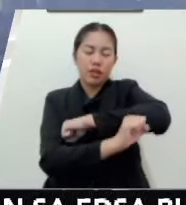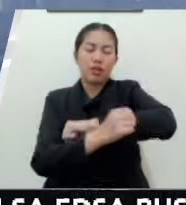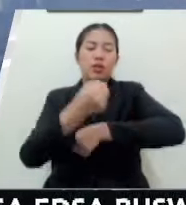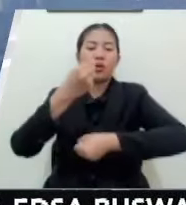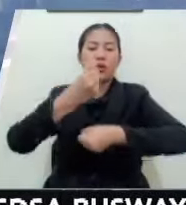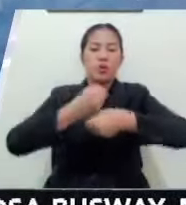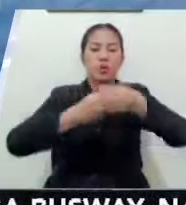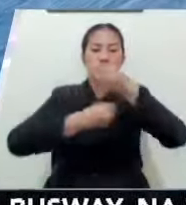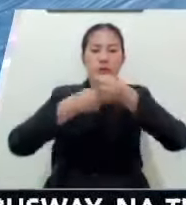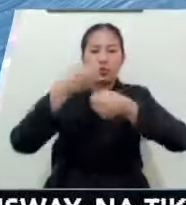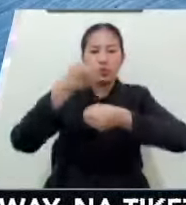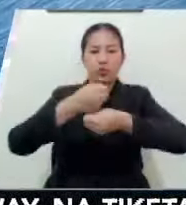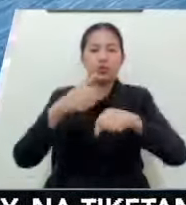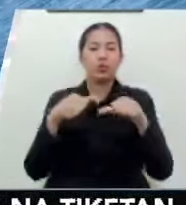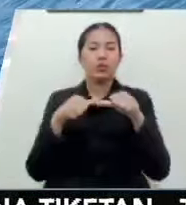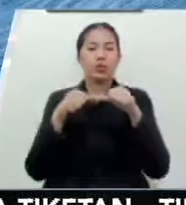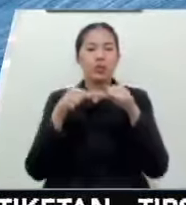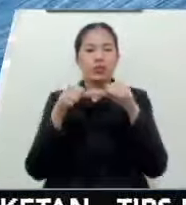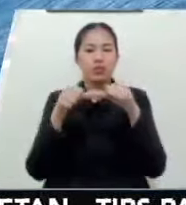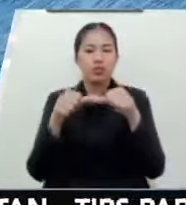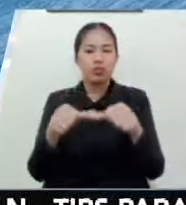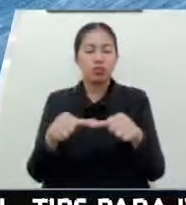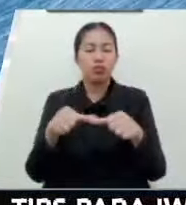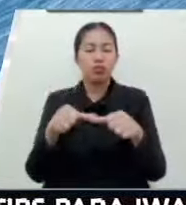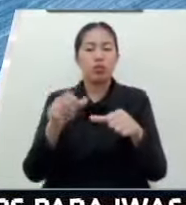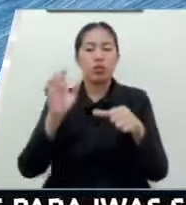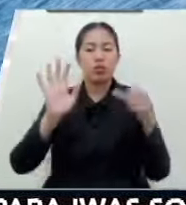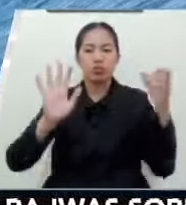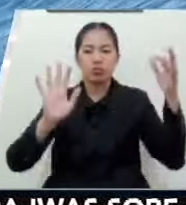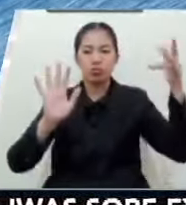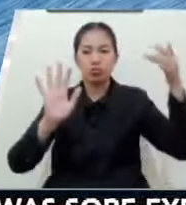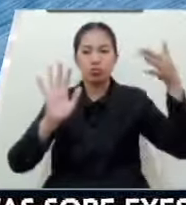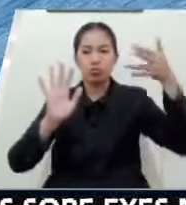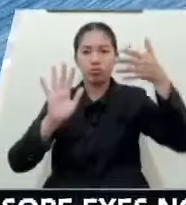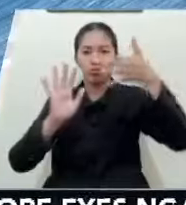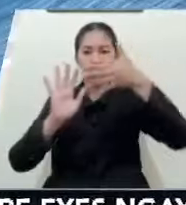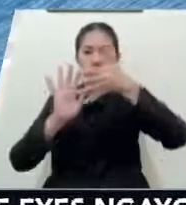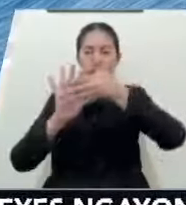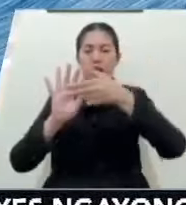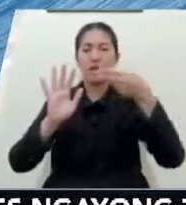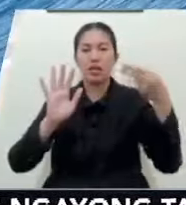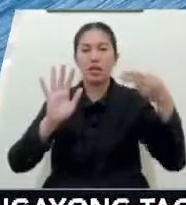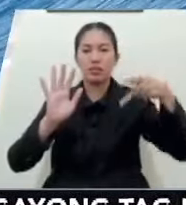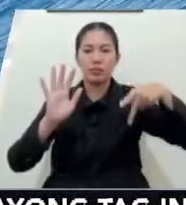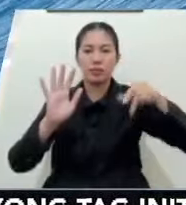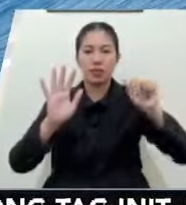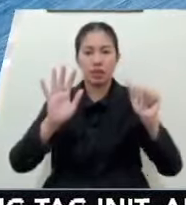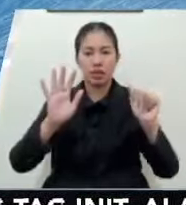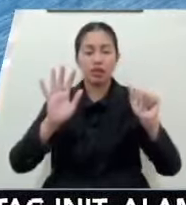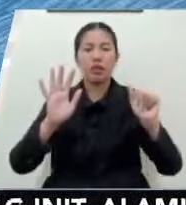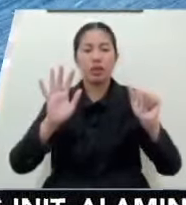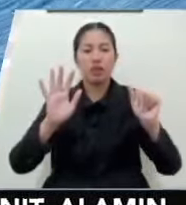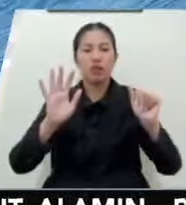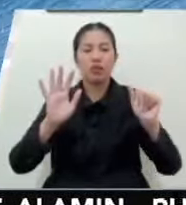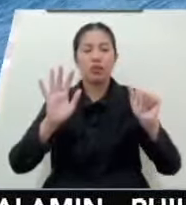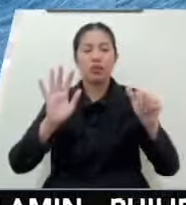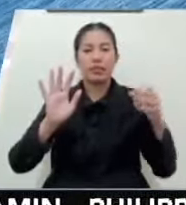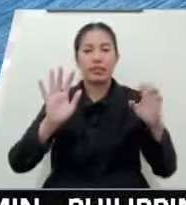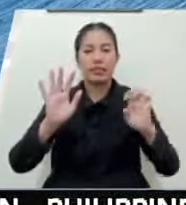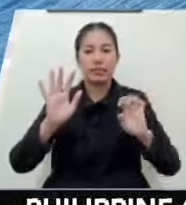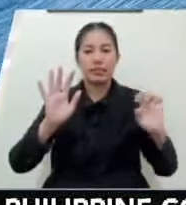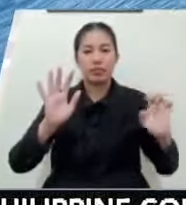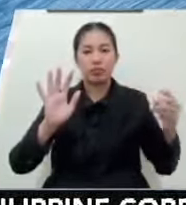na nakaapekto sa eastern section ng Northern Luzon ang ridge ng high pressure area, habang ang easterlies naman ang umiiral sa Visayas at sa